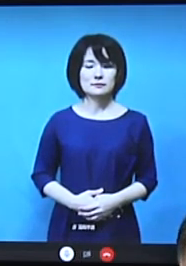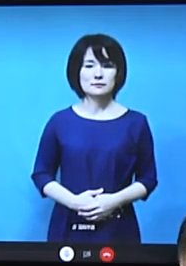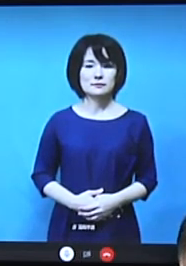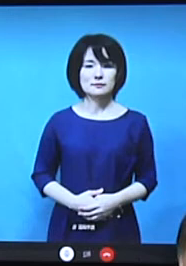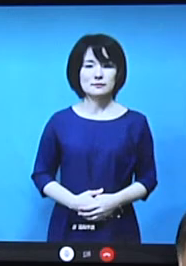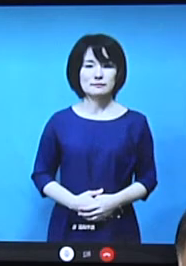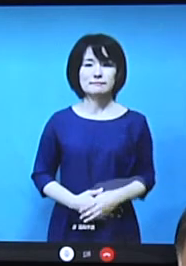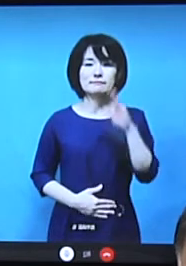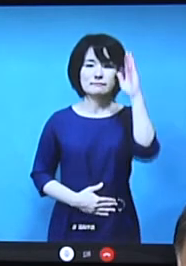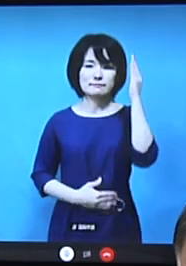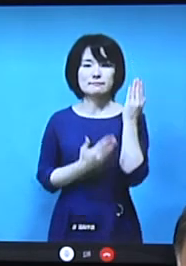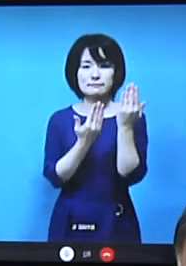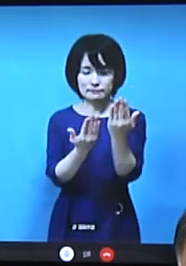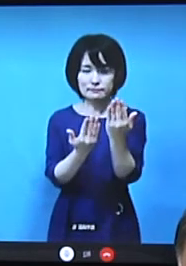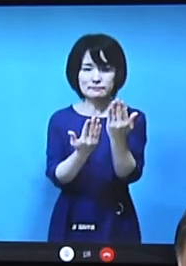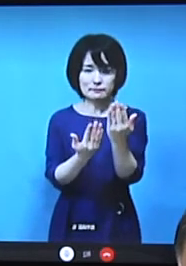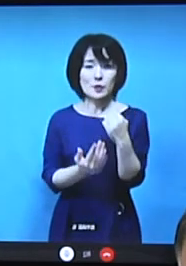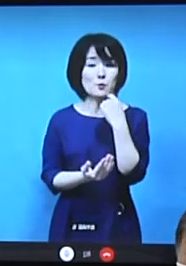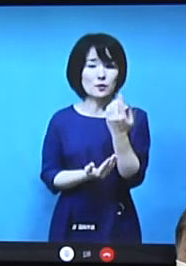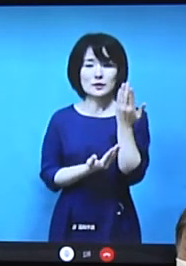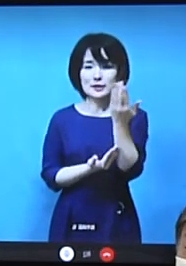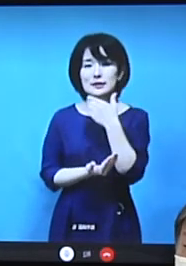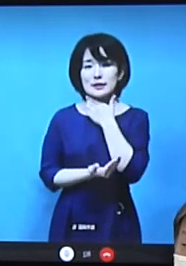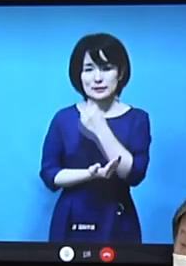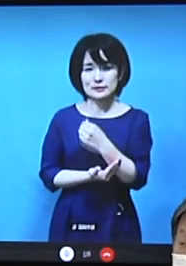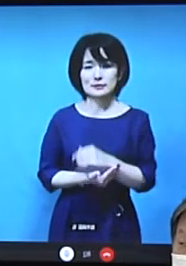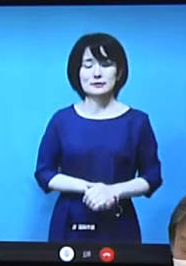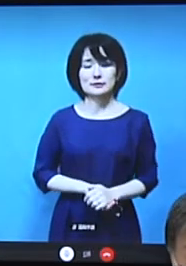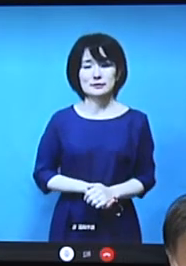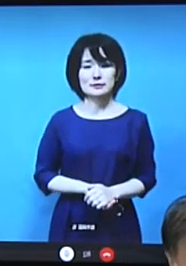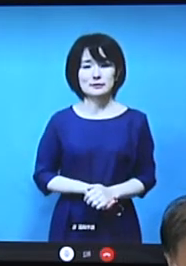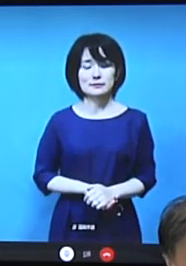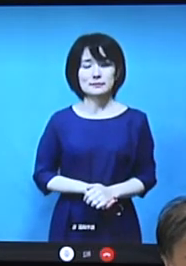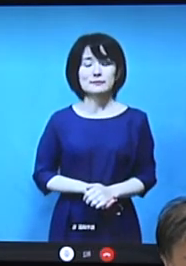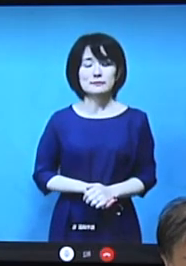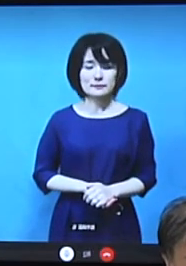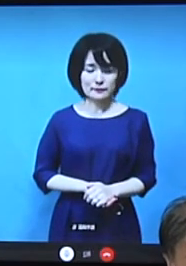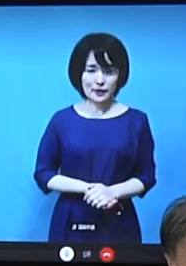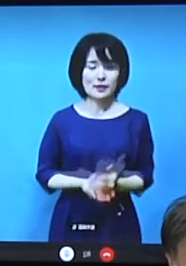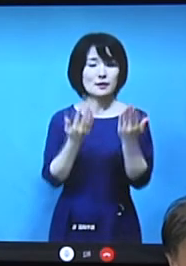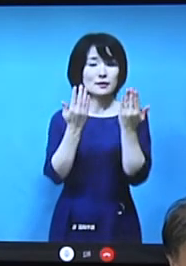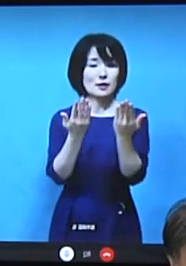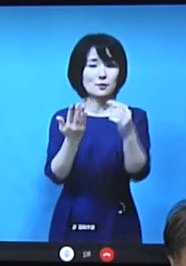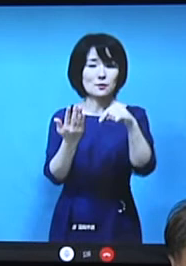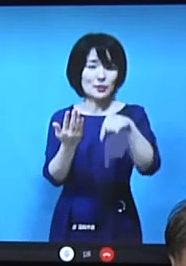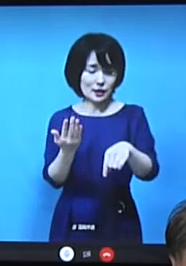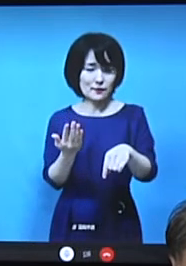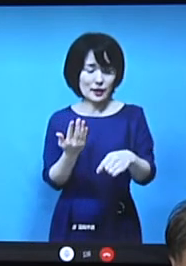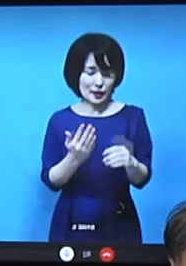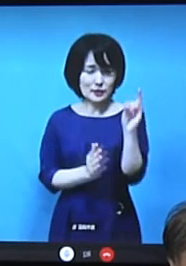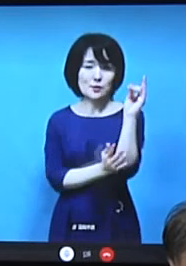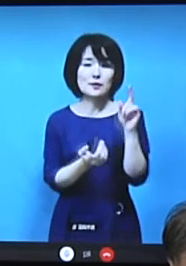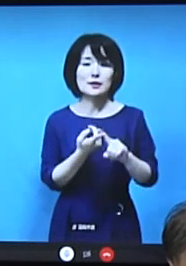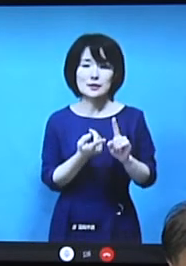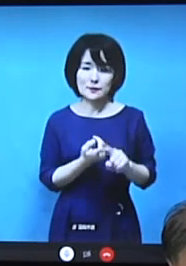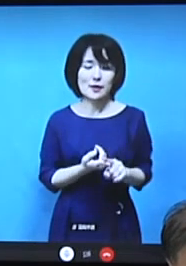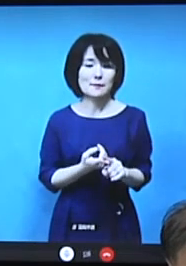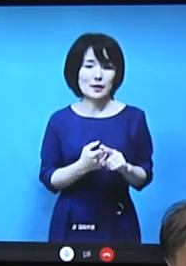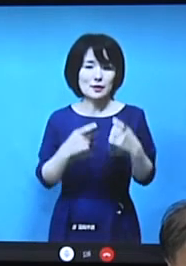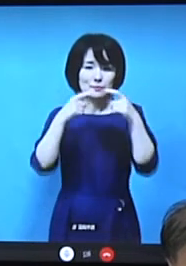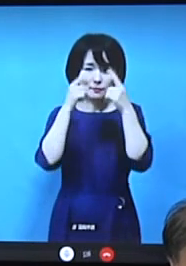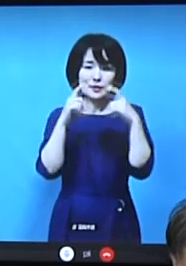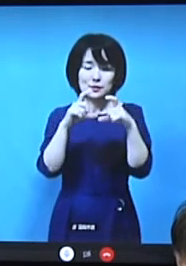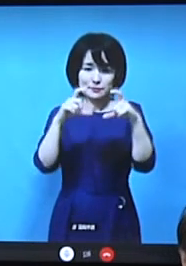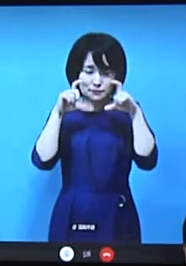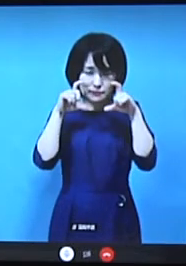中日新聞の村松です。もう一問すいません。学校では基本的にマスクの着用と感染症の対策は取られていたっていうふうに聞いて